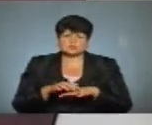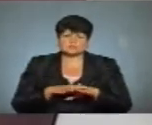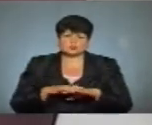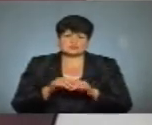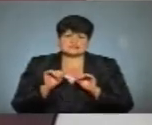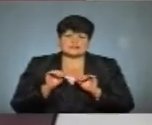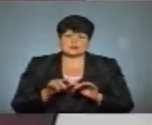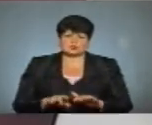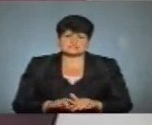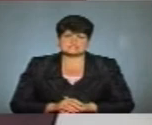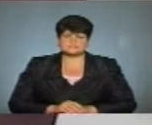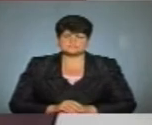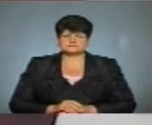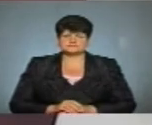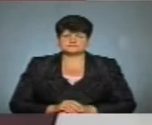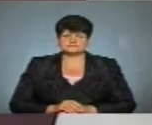діяльності.